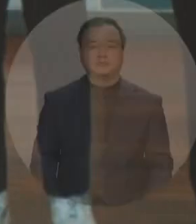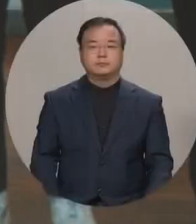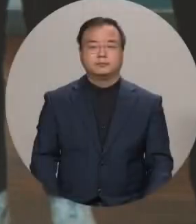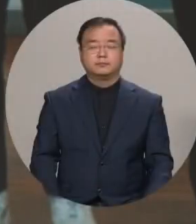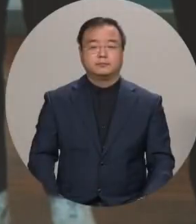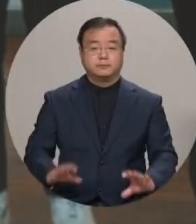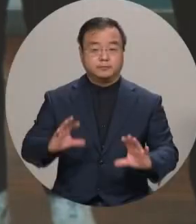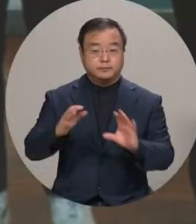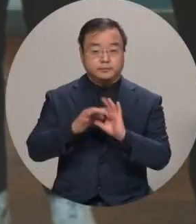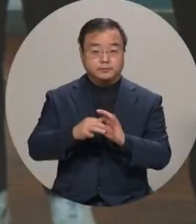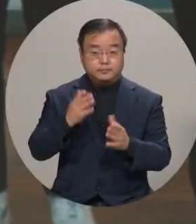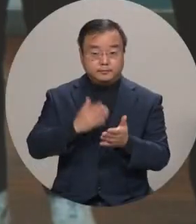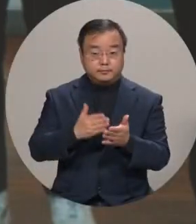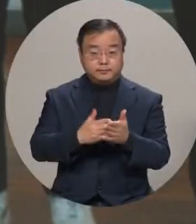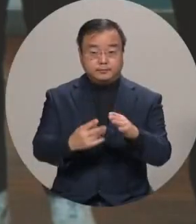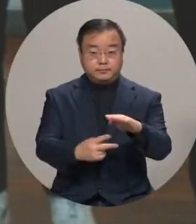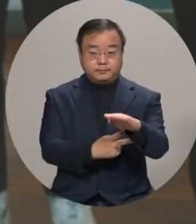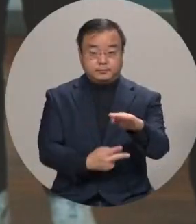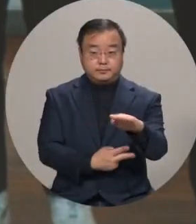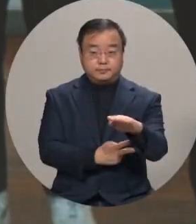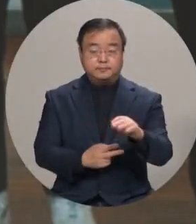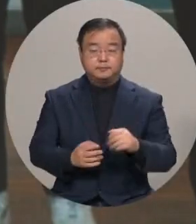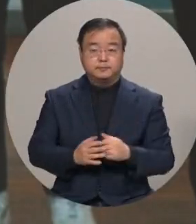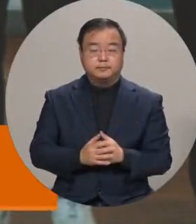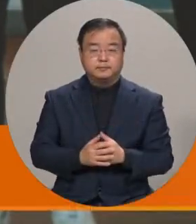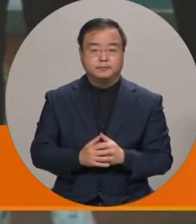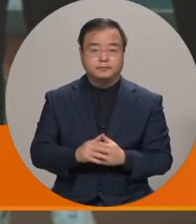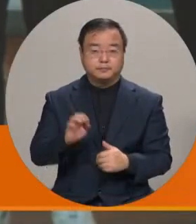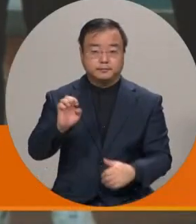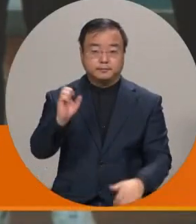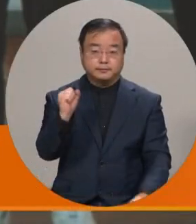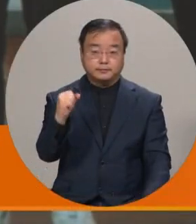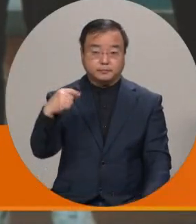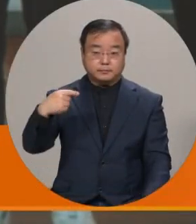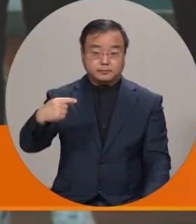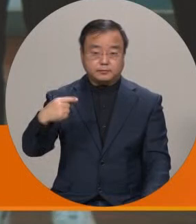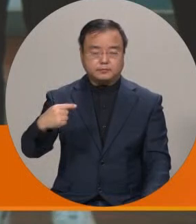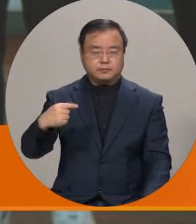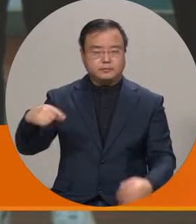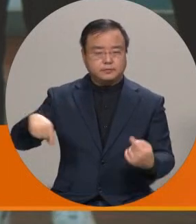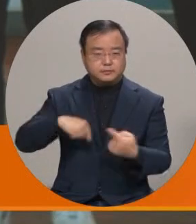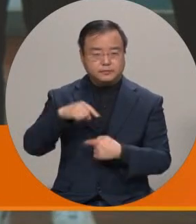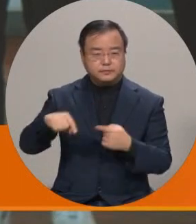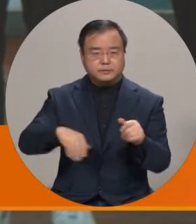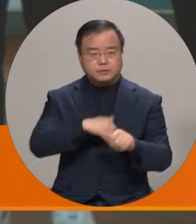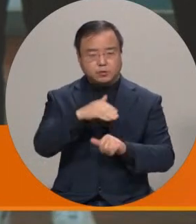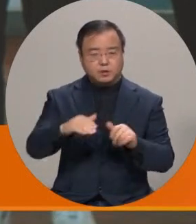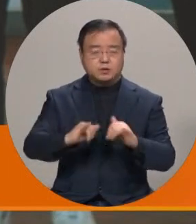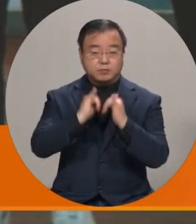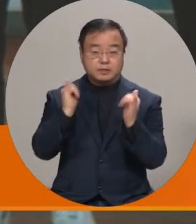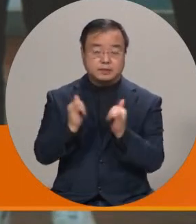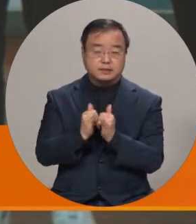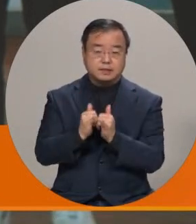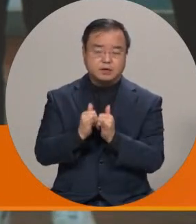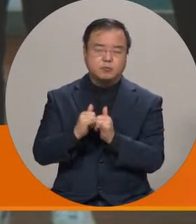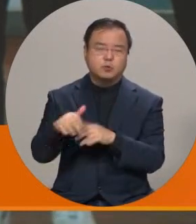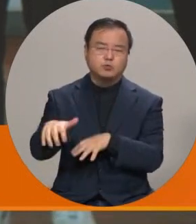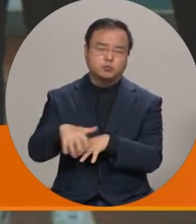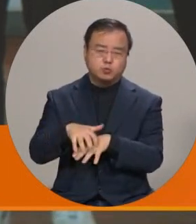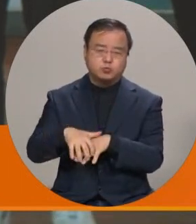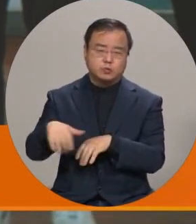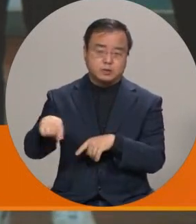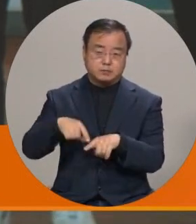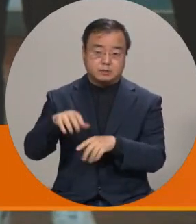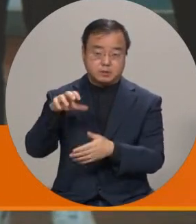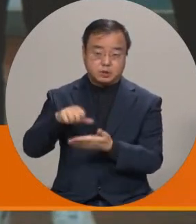세상을 연결하는 뉴스 뉴스 브릿지입니다 esg 경영은 환경과 사회 지배 구조의 줄임말로